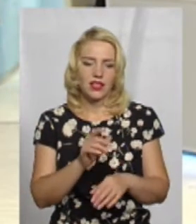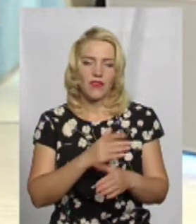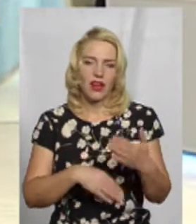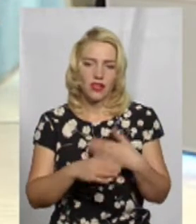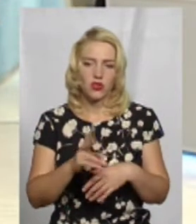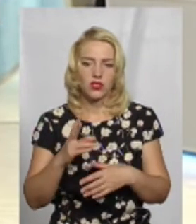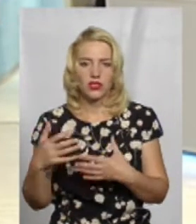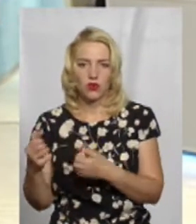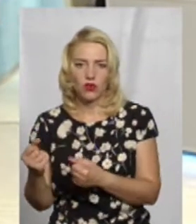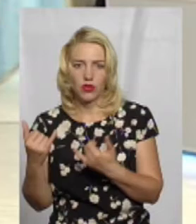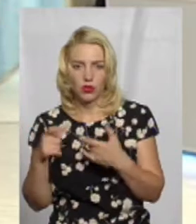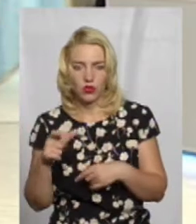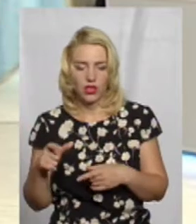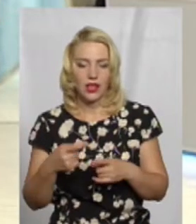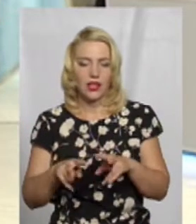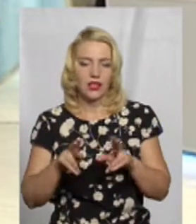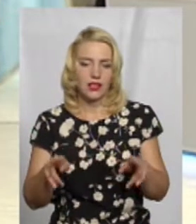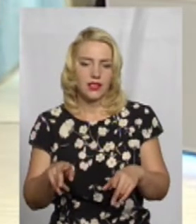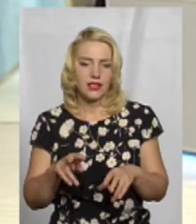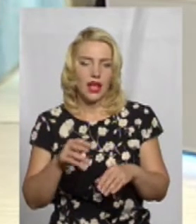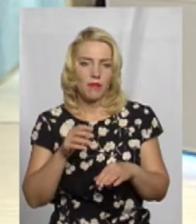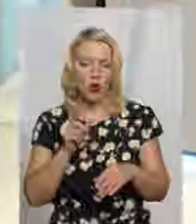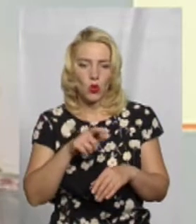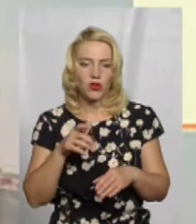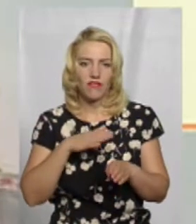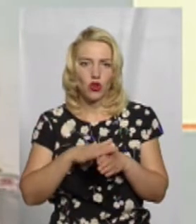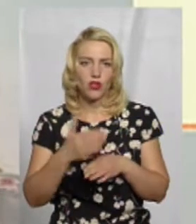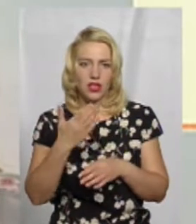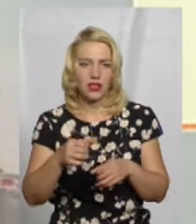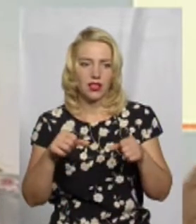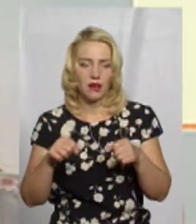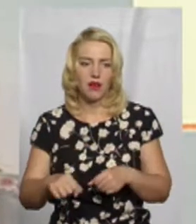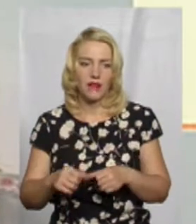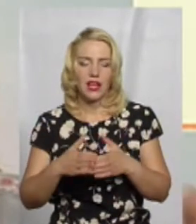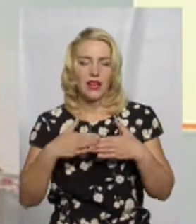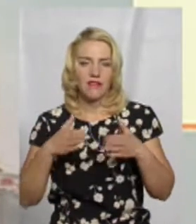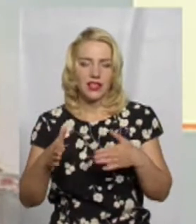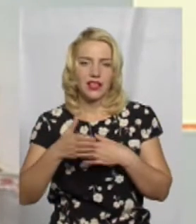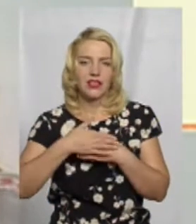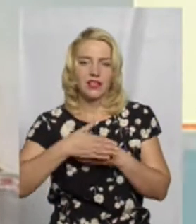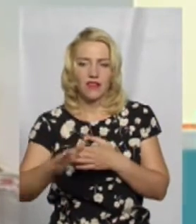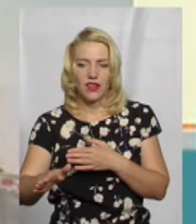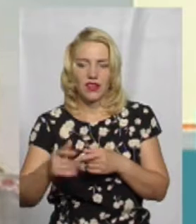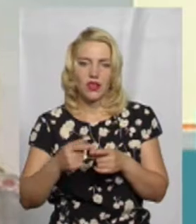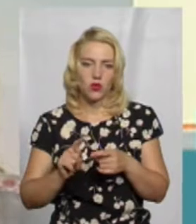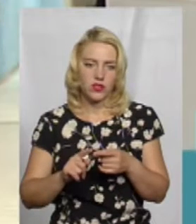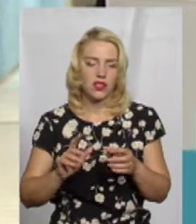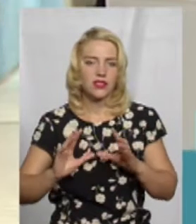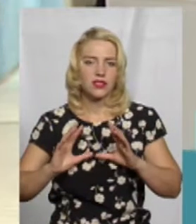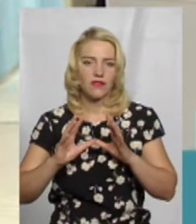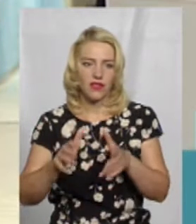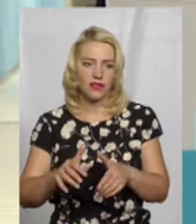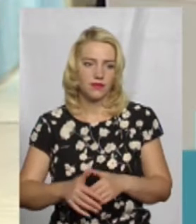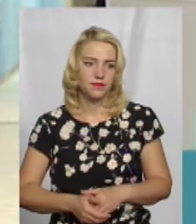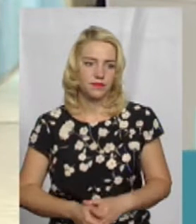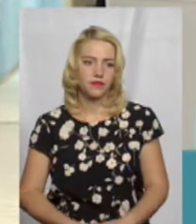Це такі самі люди, і от виконання їх прав, відкрити їм двері як можна ширше у цей світ.